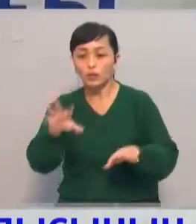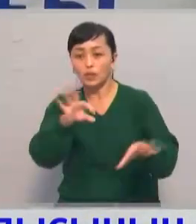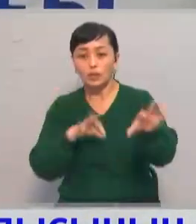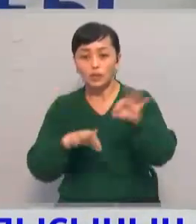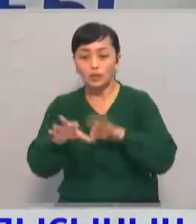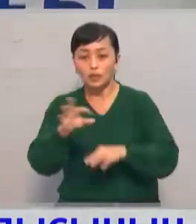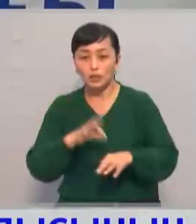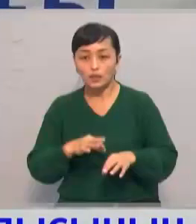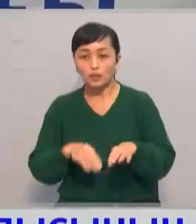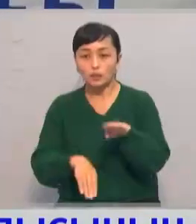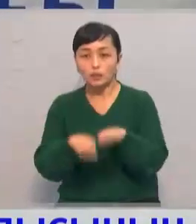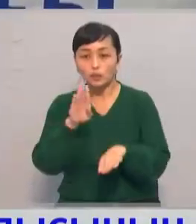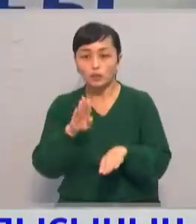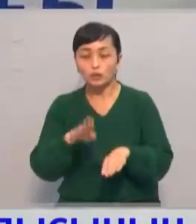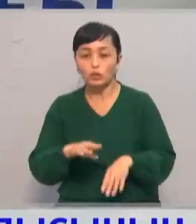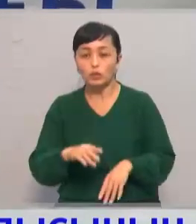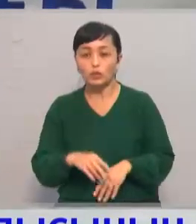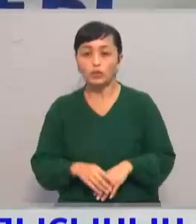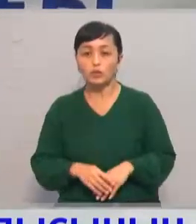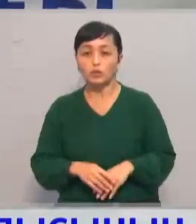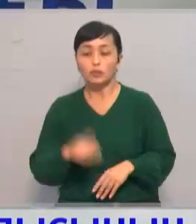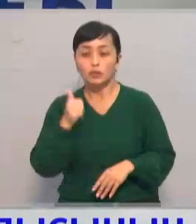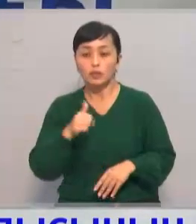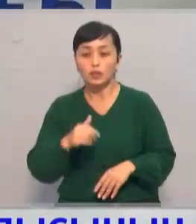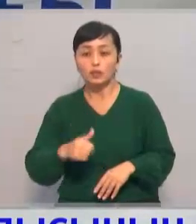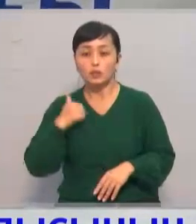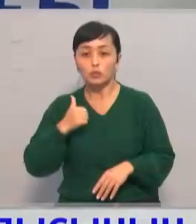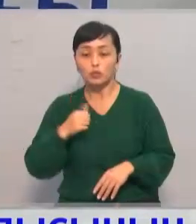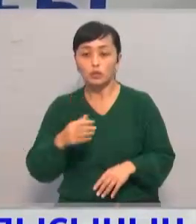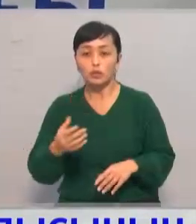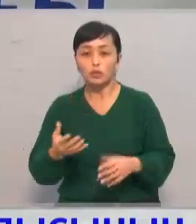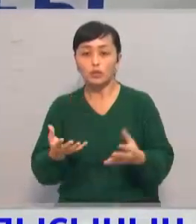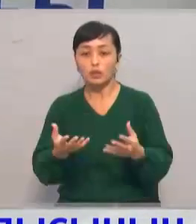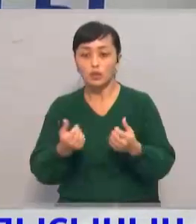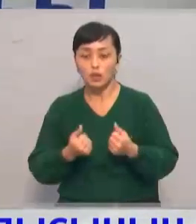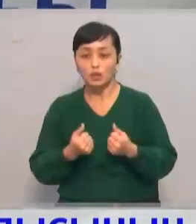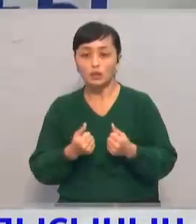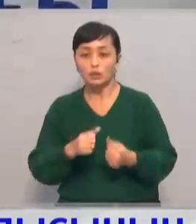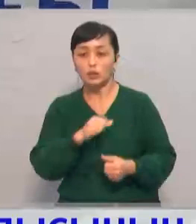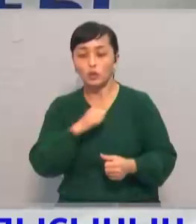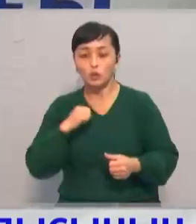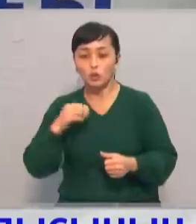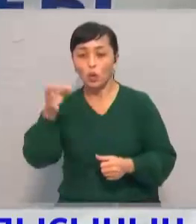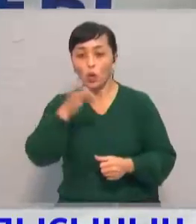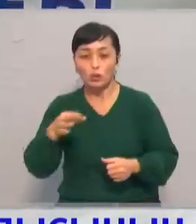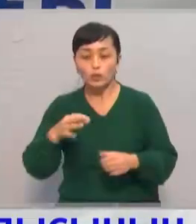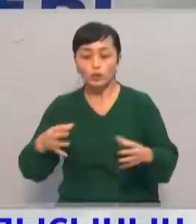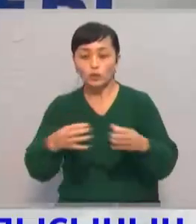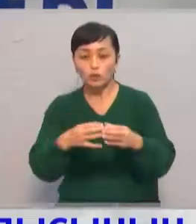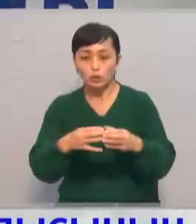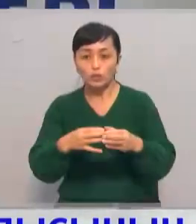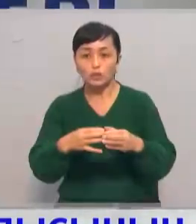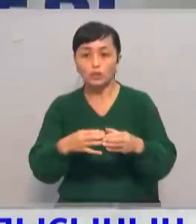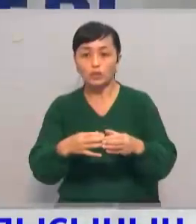балдардың ішіндегі икемі бары жақсы спортшыларды біз осы үлкен спортқа тартып, облыстың құрамасына алып, Қазақстан